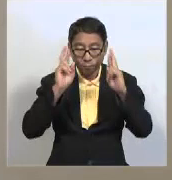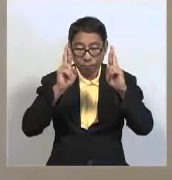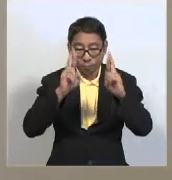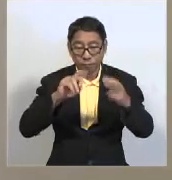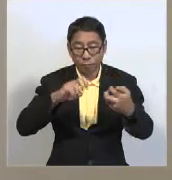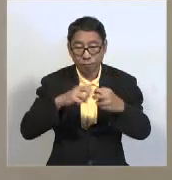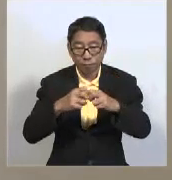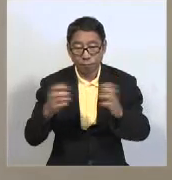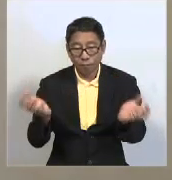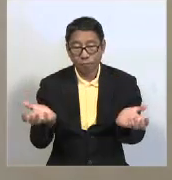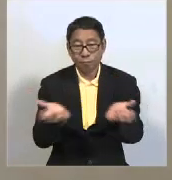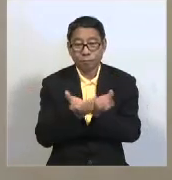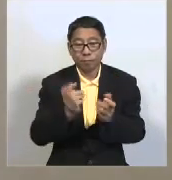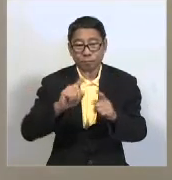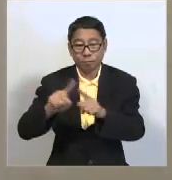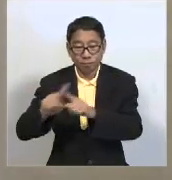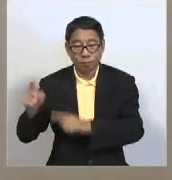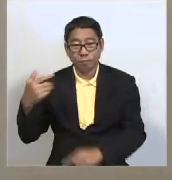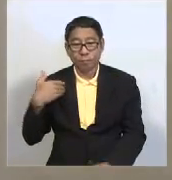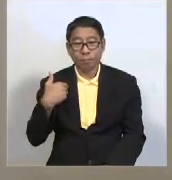ดขึ้นอื่นๆอีกหลายอย่างด้วยกัน